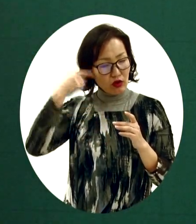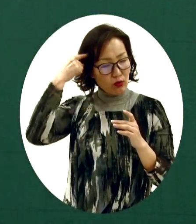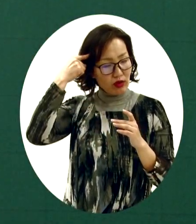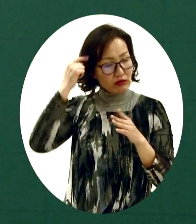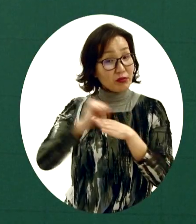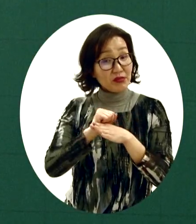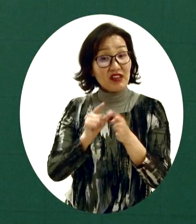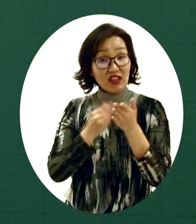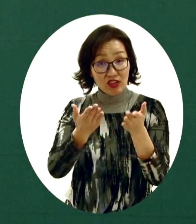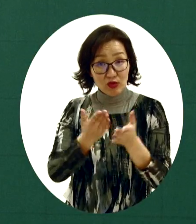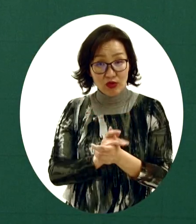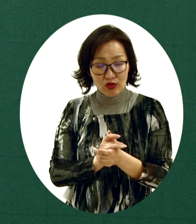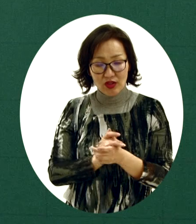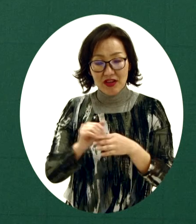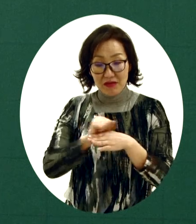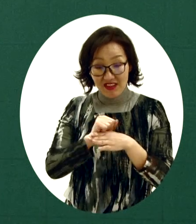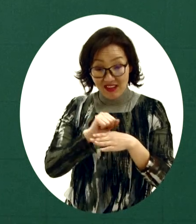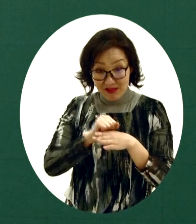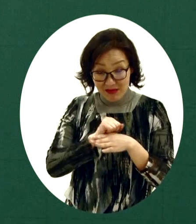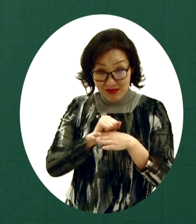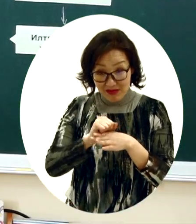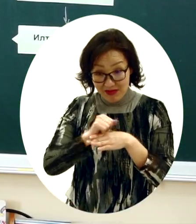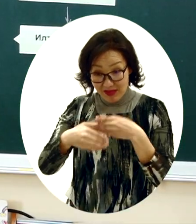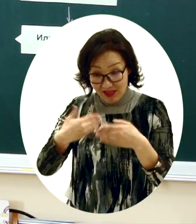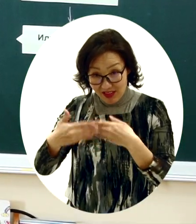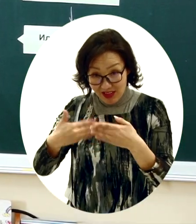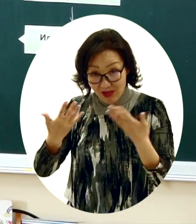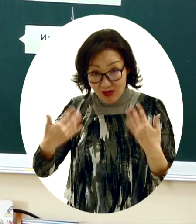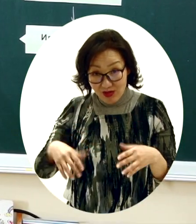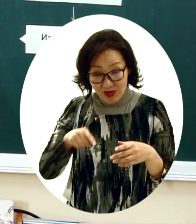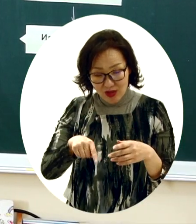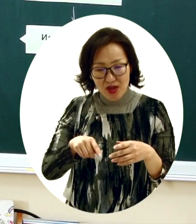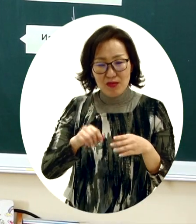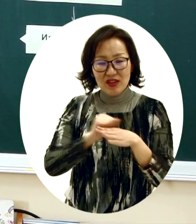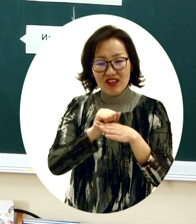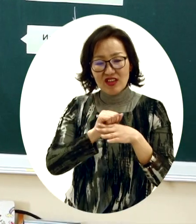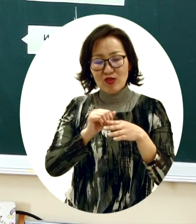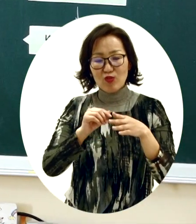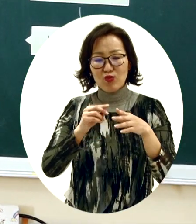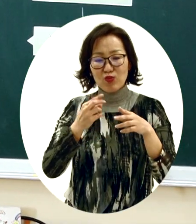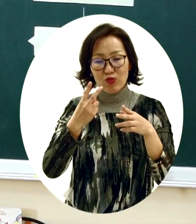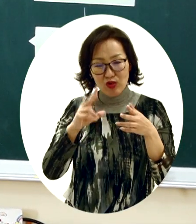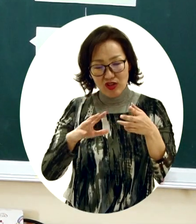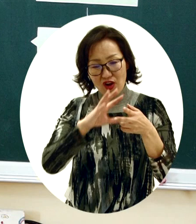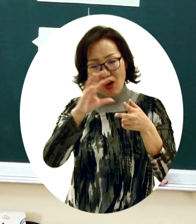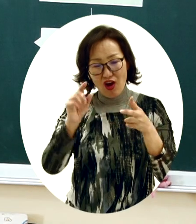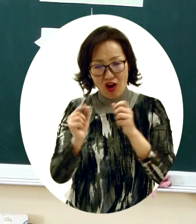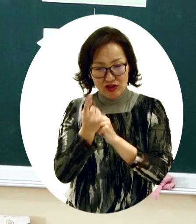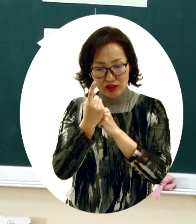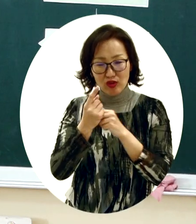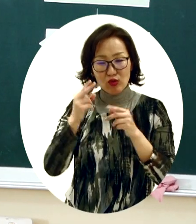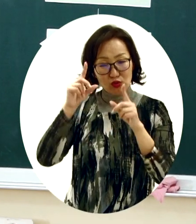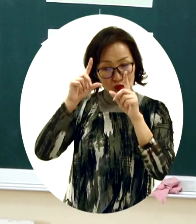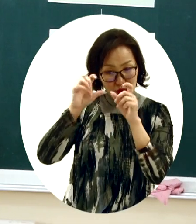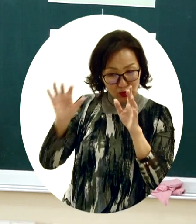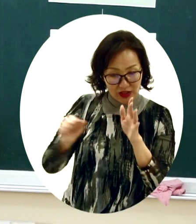тунгаан бодоорой. Илтгэлийг бэлтгэх явцад илтгэлийн бүтэц, онцлог, зөвлөд, дүрс